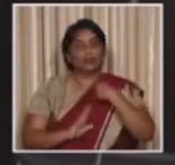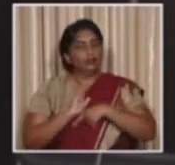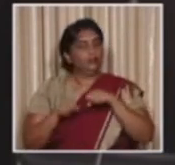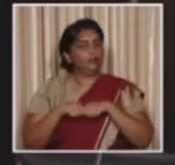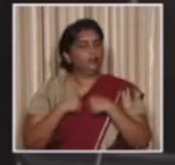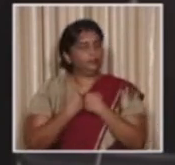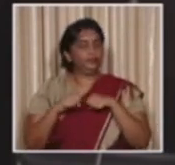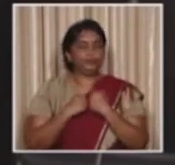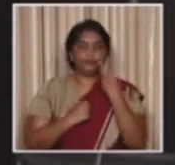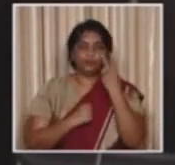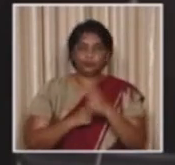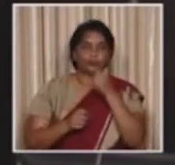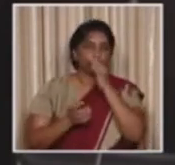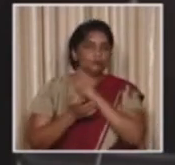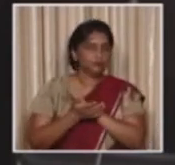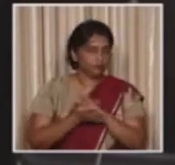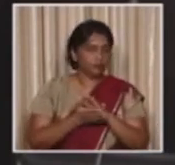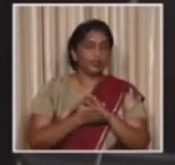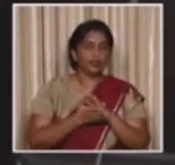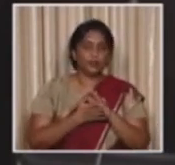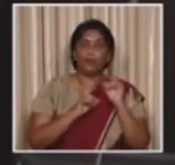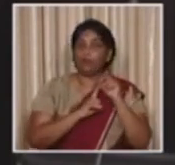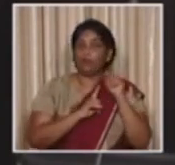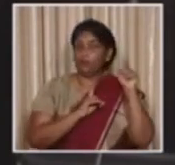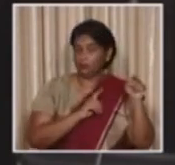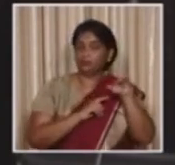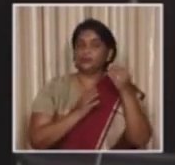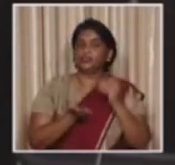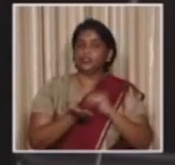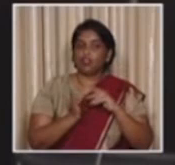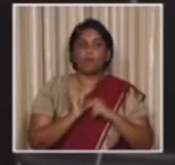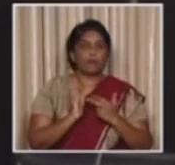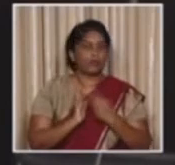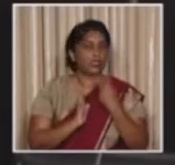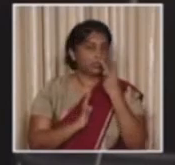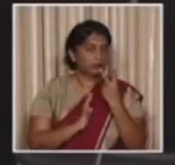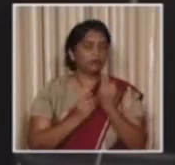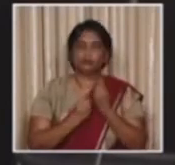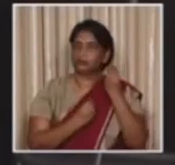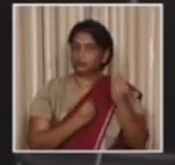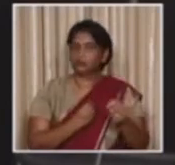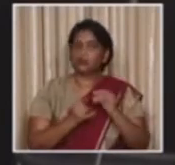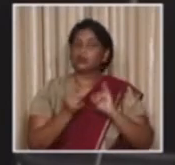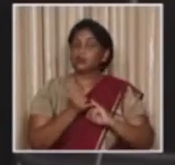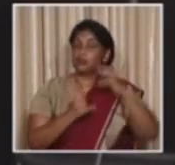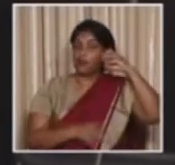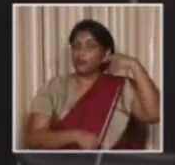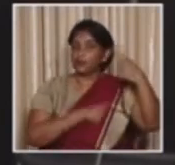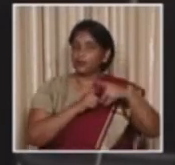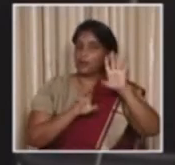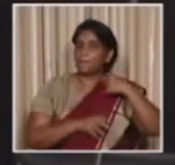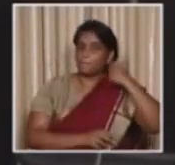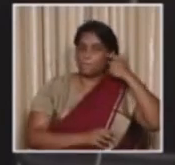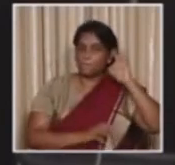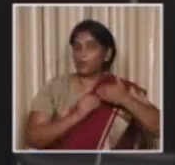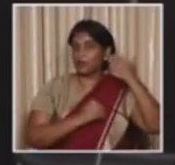සමාගම් දෙකකට හම්බන්තොට සහ පුනකරි ප්‍රදේශයේ තවත් අපි ව්‍යාපෘති දෙකක් වෙනුවෙන් ලබා දීලා තියෙනවා. සාම්පූර් විදුලි බලාගාරයත් අපි බලාපොරොත්තු